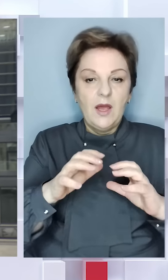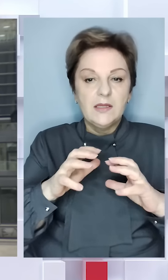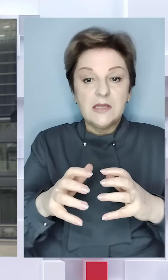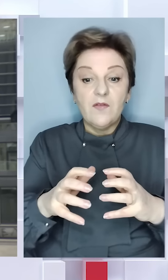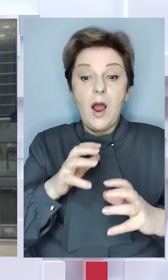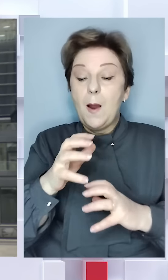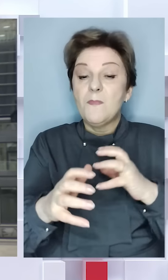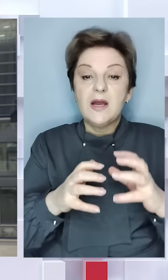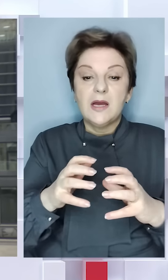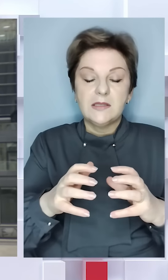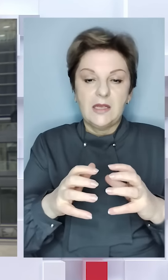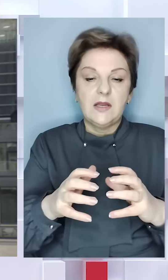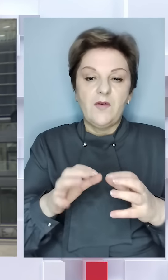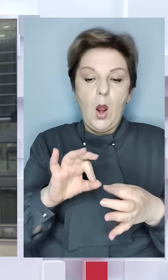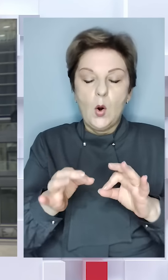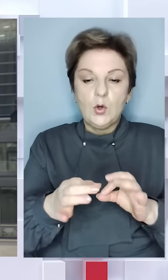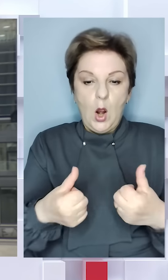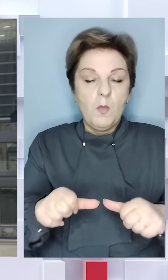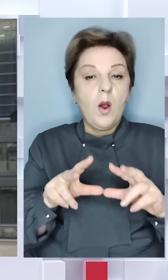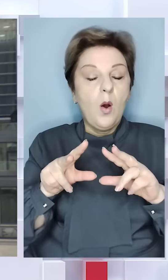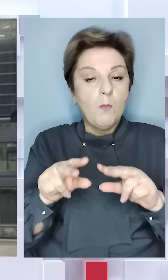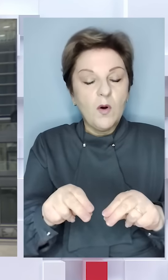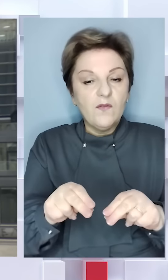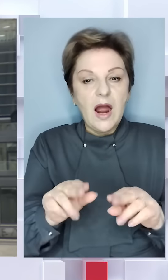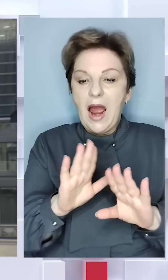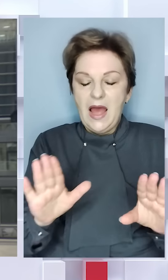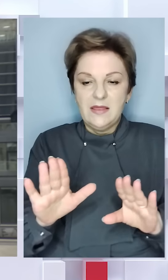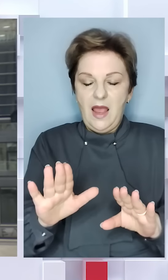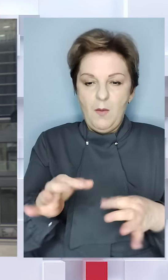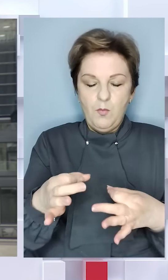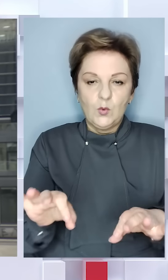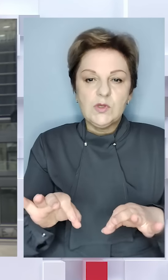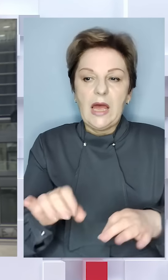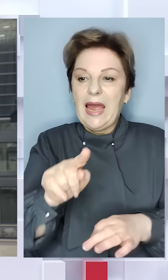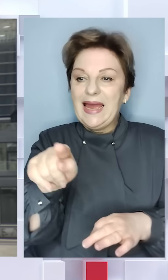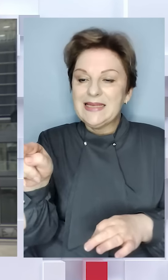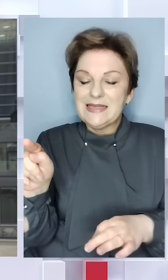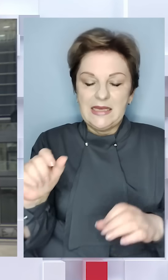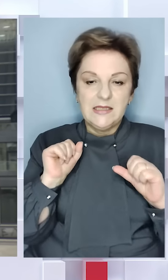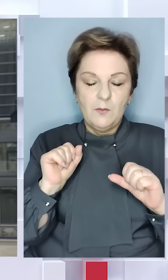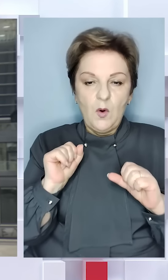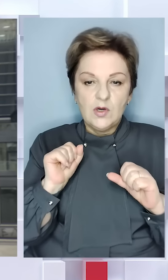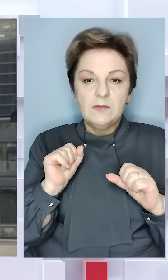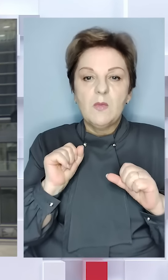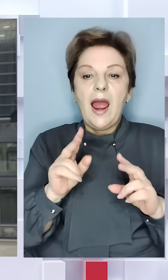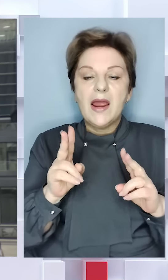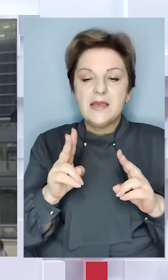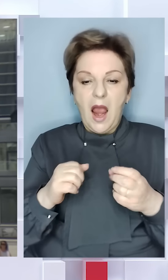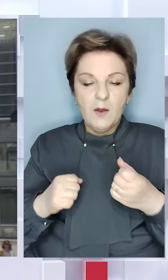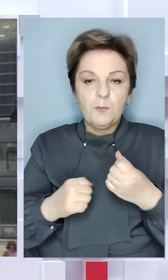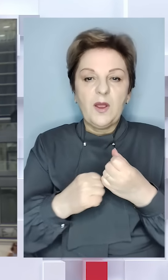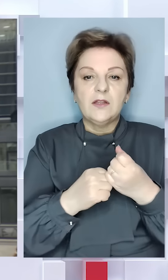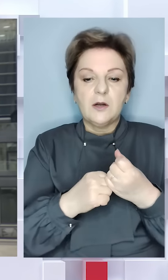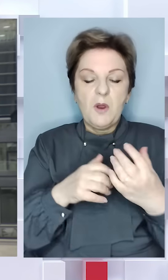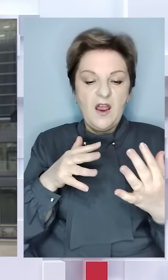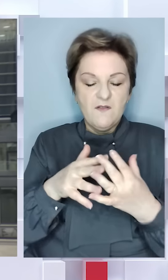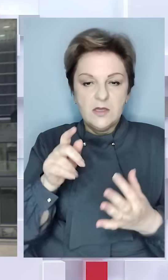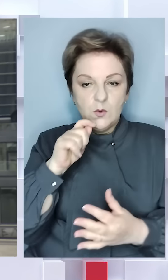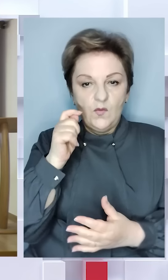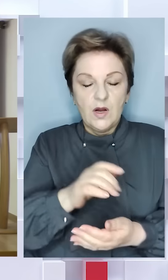світу. Міжнародний олімпійський комітет обіцяє не пускати тих спортсменів, які підтримують війну